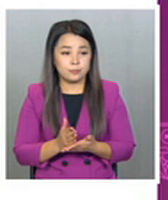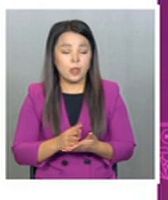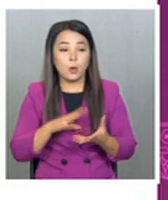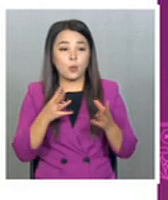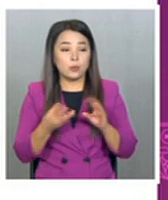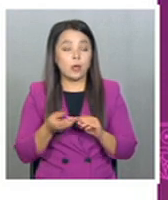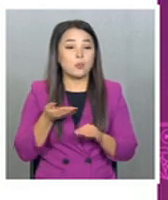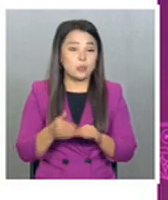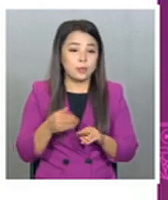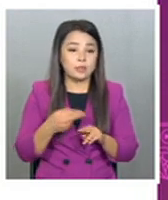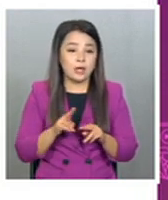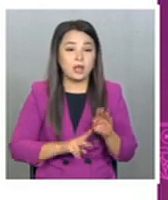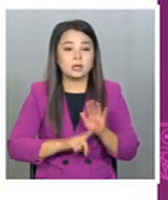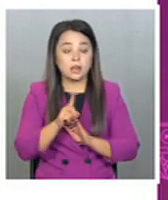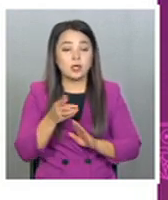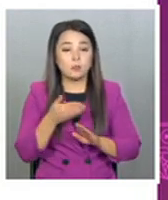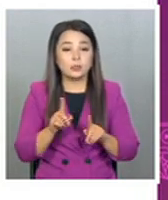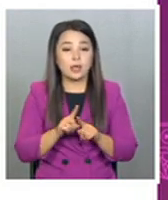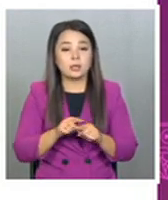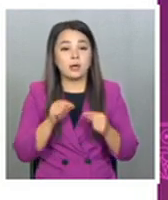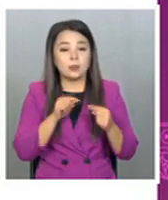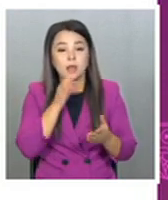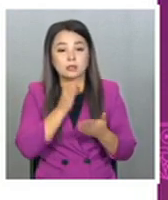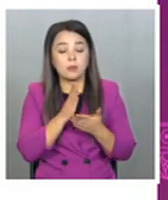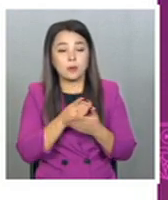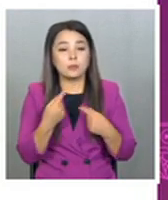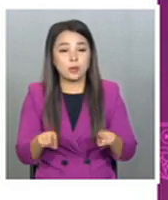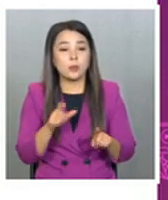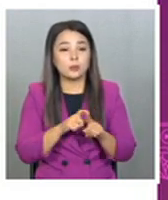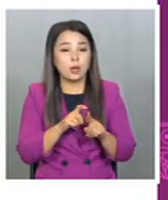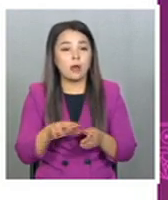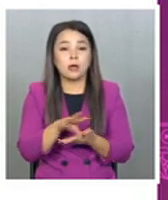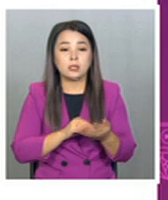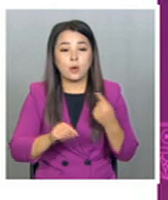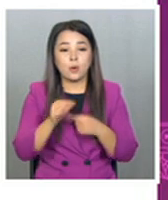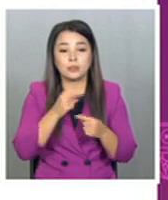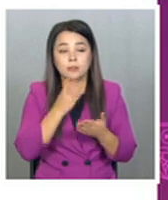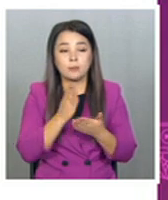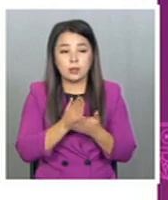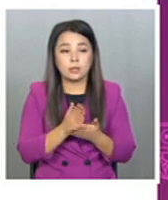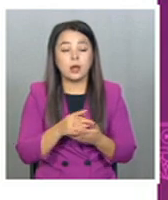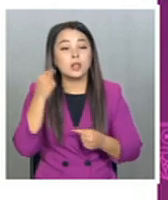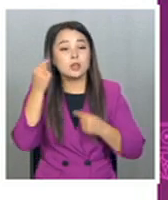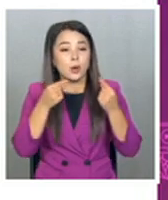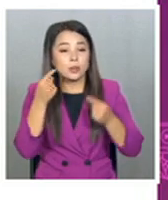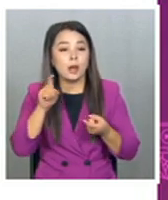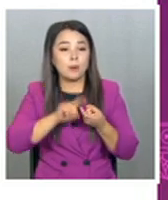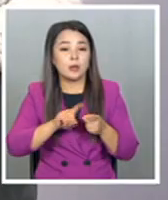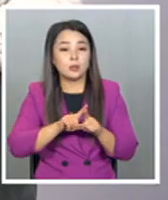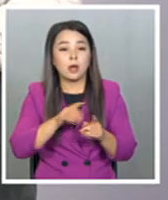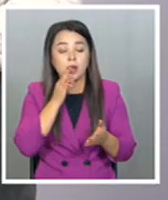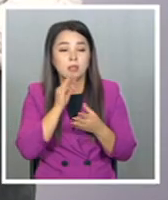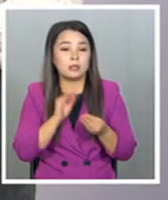Қорытынды бөлімде кіріспе бөлімдегі тезиске басқа сөйлеммен қайта оралу, яғни логикалық байланыс сақталады.